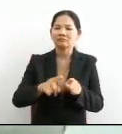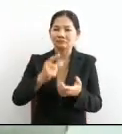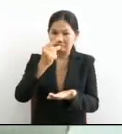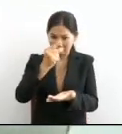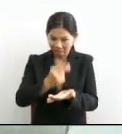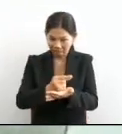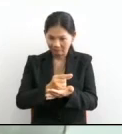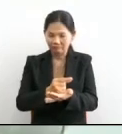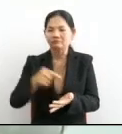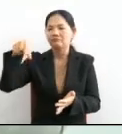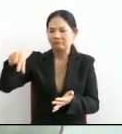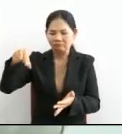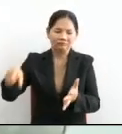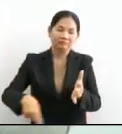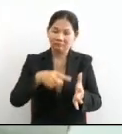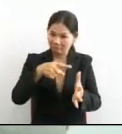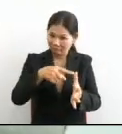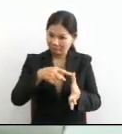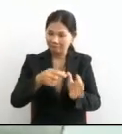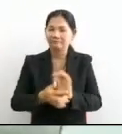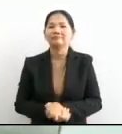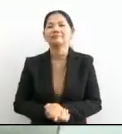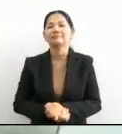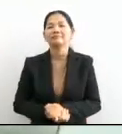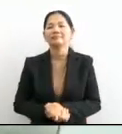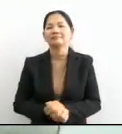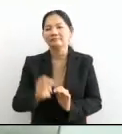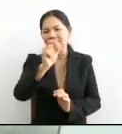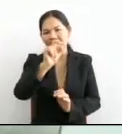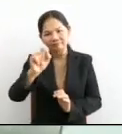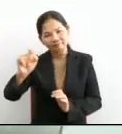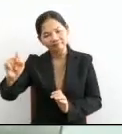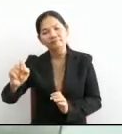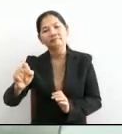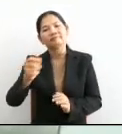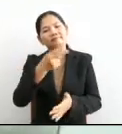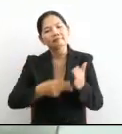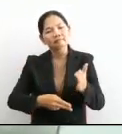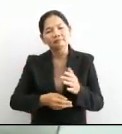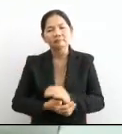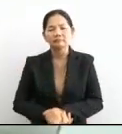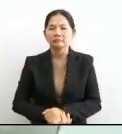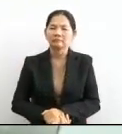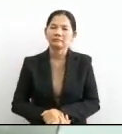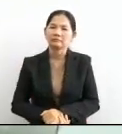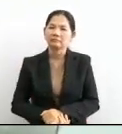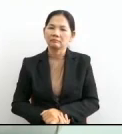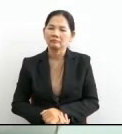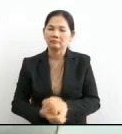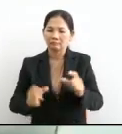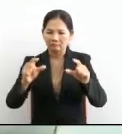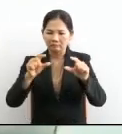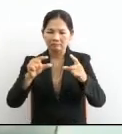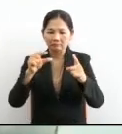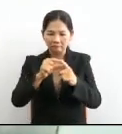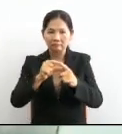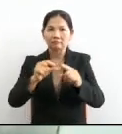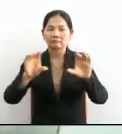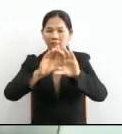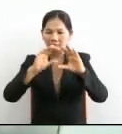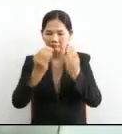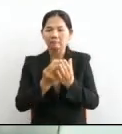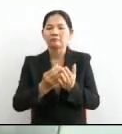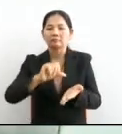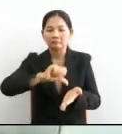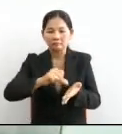ca đốt môn đài chà ta ca nít kia sẽ xế đôi mặt đạch ta có hai thân ạ bịa chìa với miên này